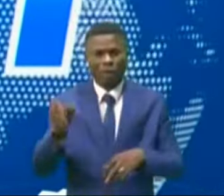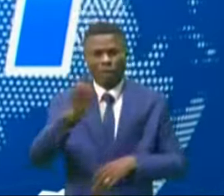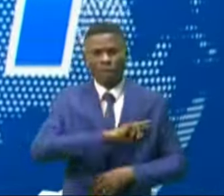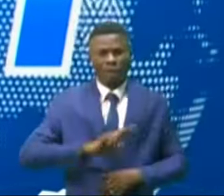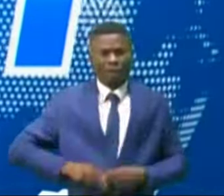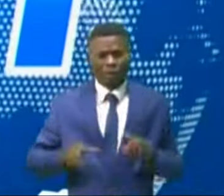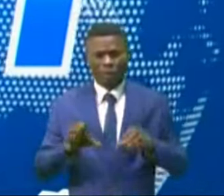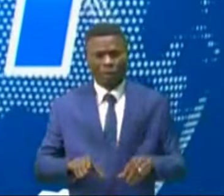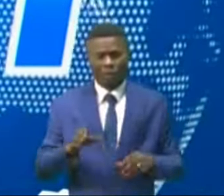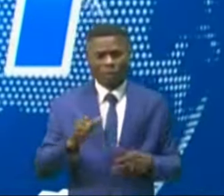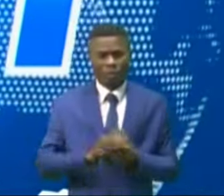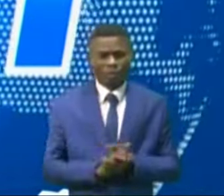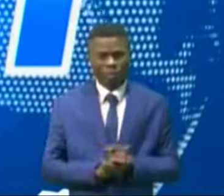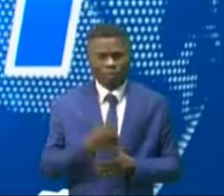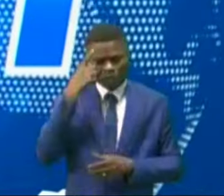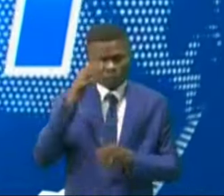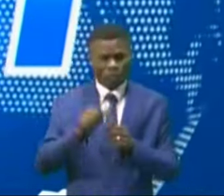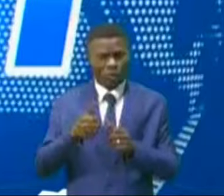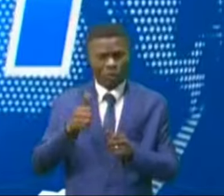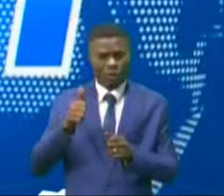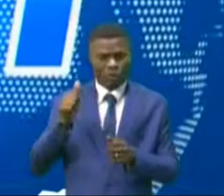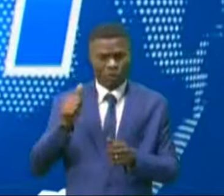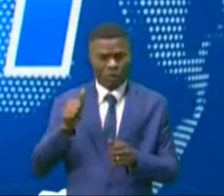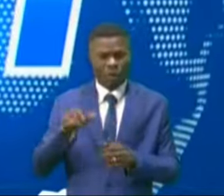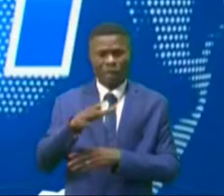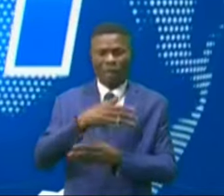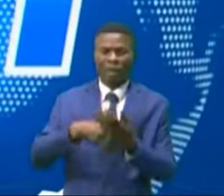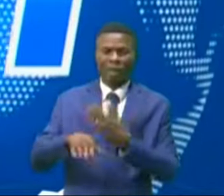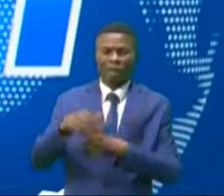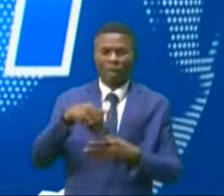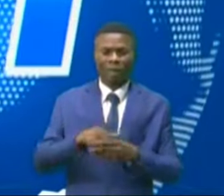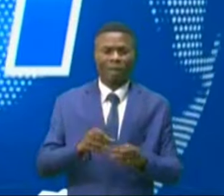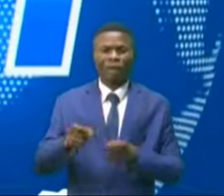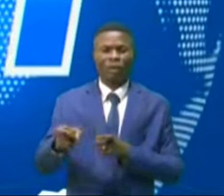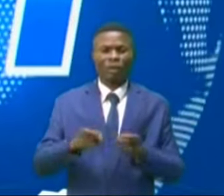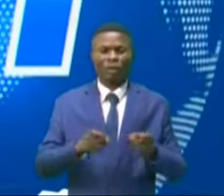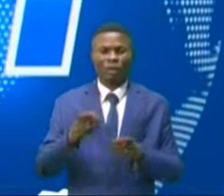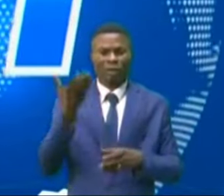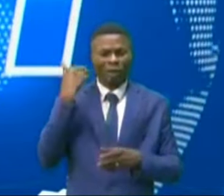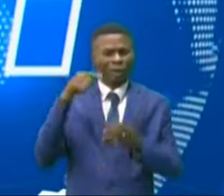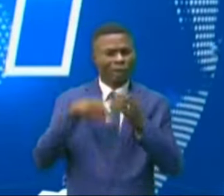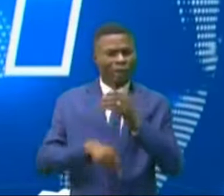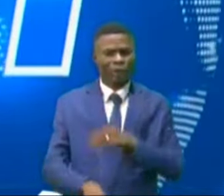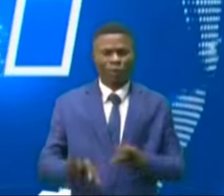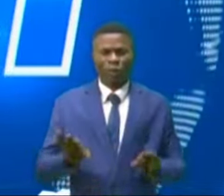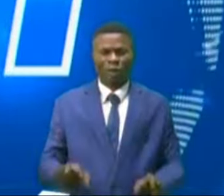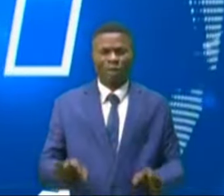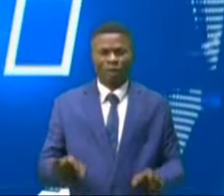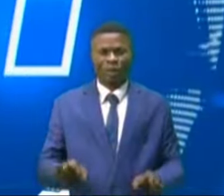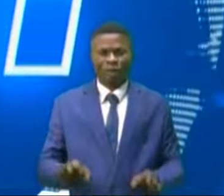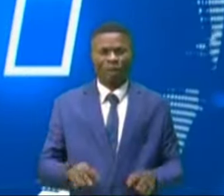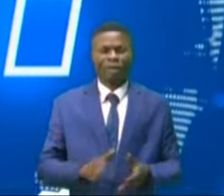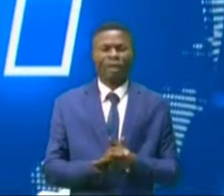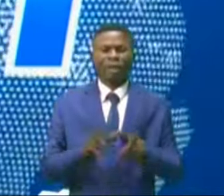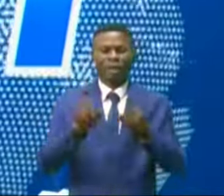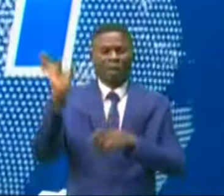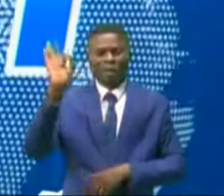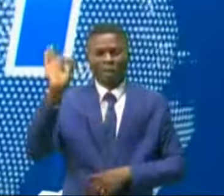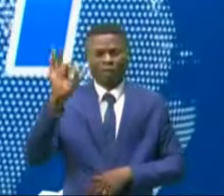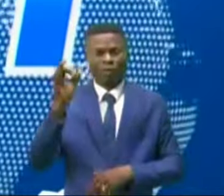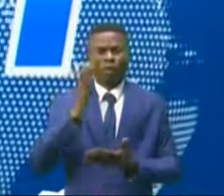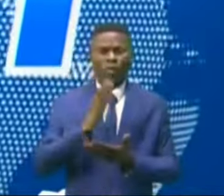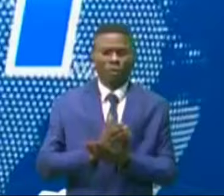RDC pour éviter le désordre dans la gestion des eaux souterraines, foraines,